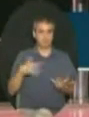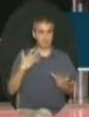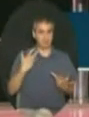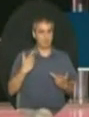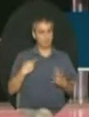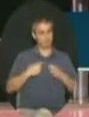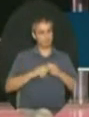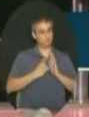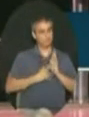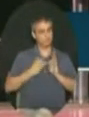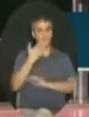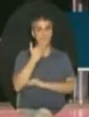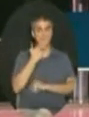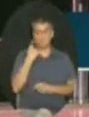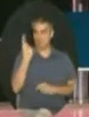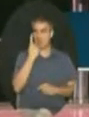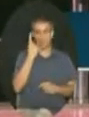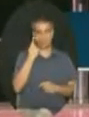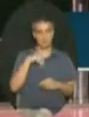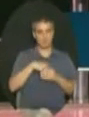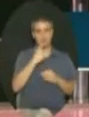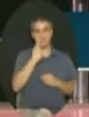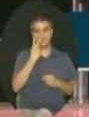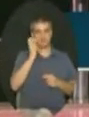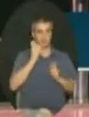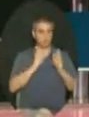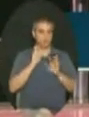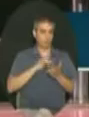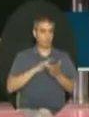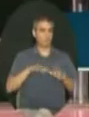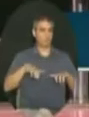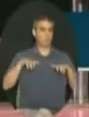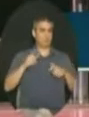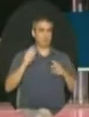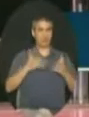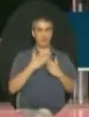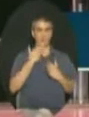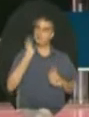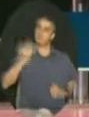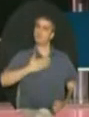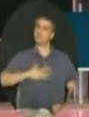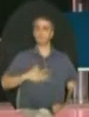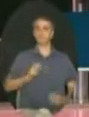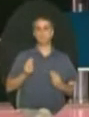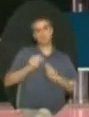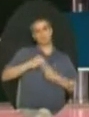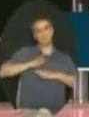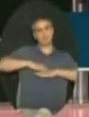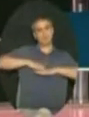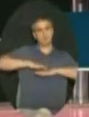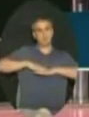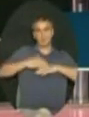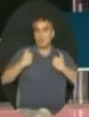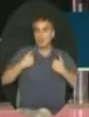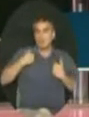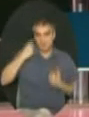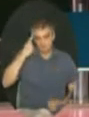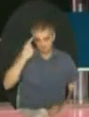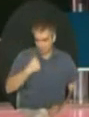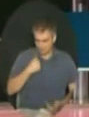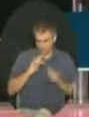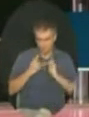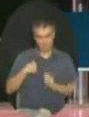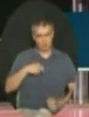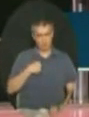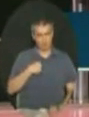להיות מחוקק במדינת ישראל, אחד מ-120 האלה שיושבים בסנהדרין של עם ישראל, והם רוצים תפקיד. עכשיו, אני יודע, אגב,